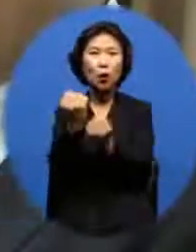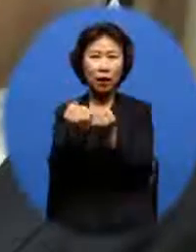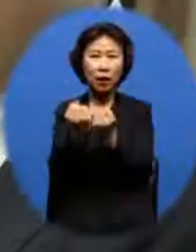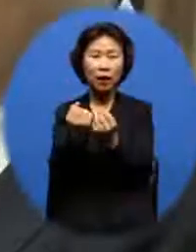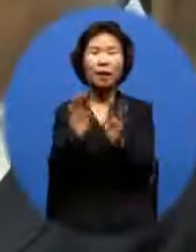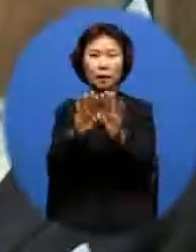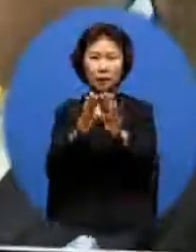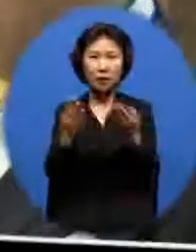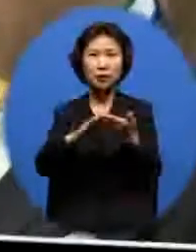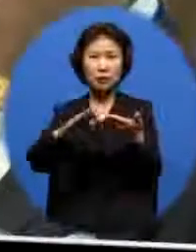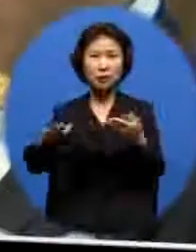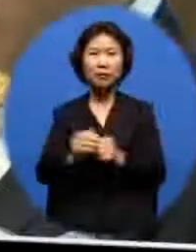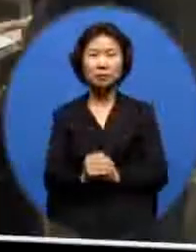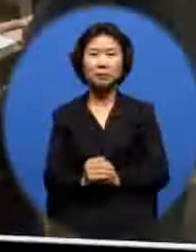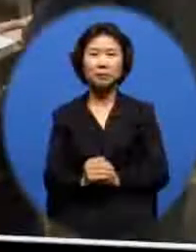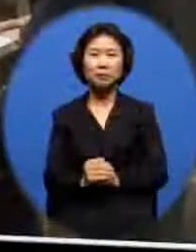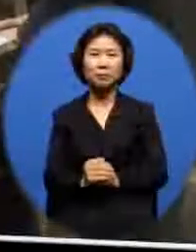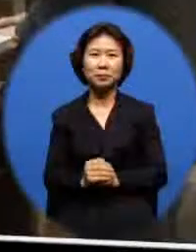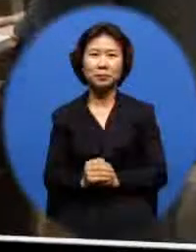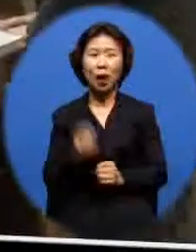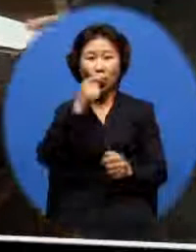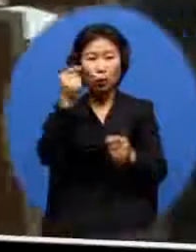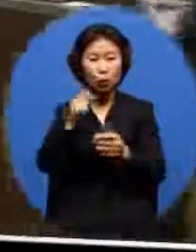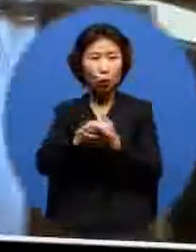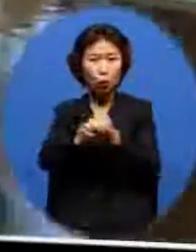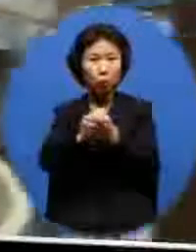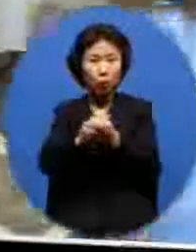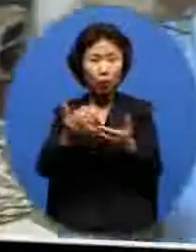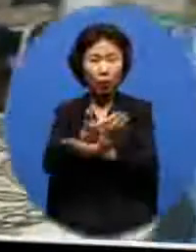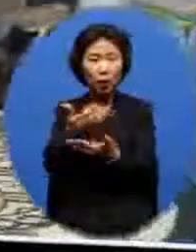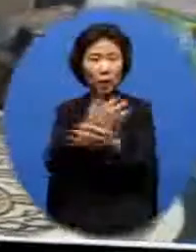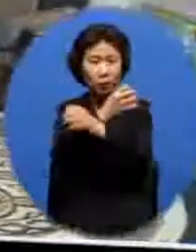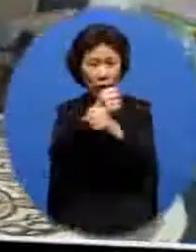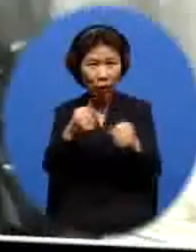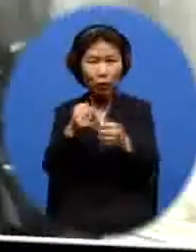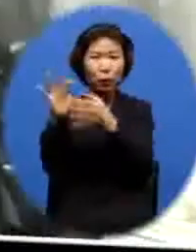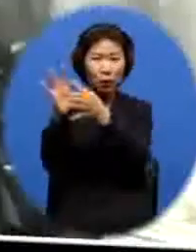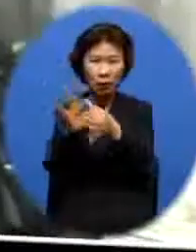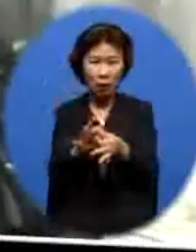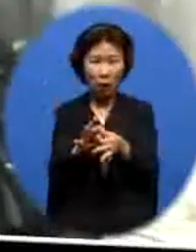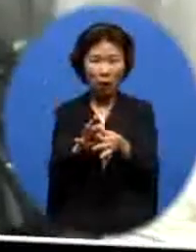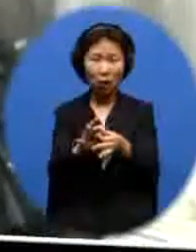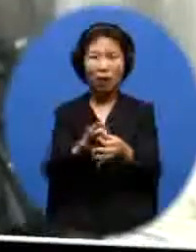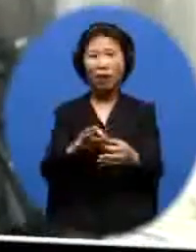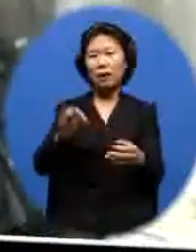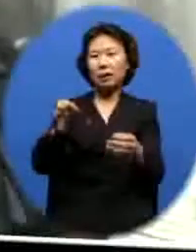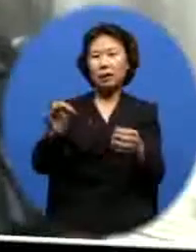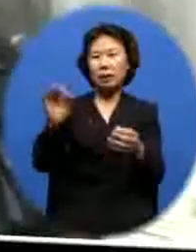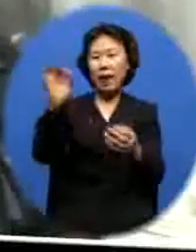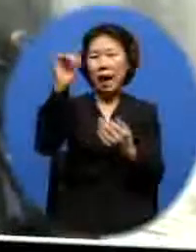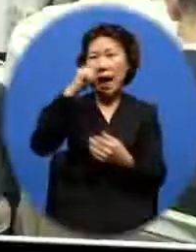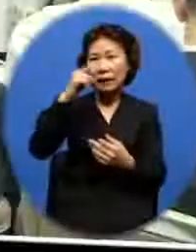했습니다. 이런 우호교류 협력 체결을 통해서 우리 환황의 경제권 시대,